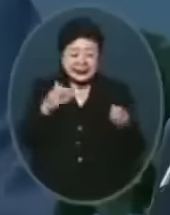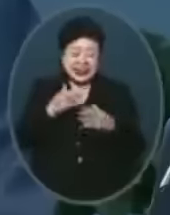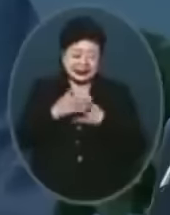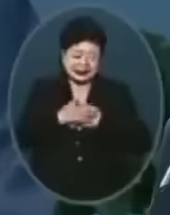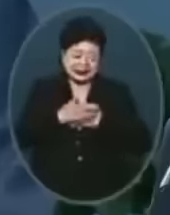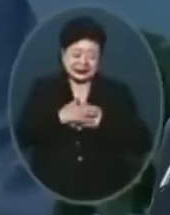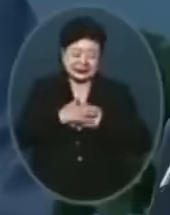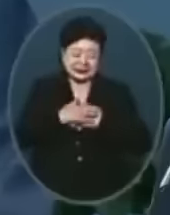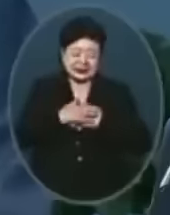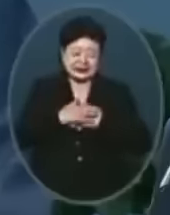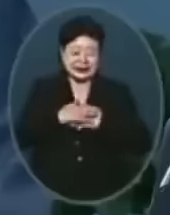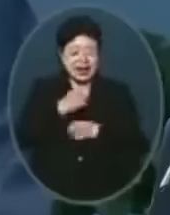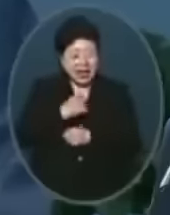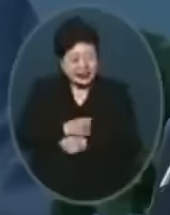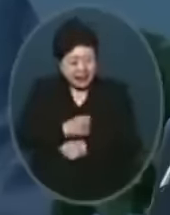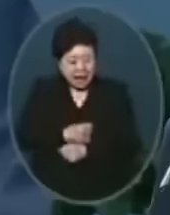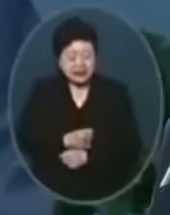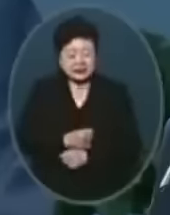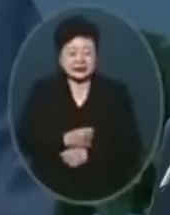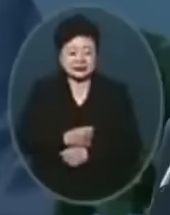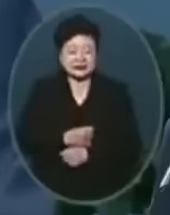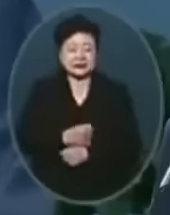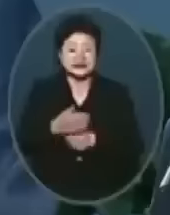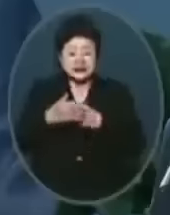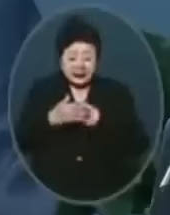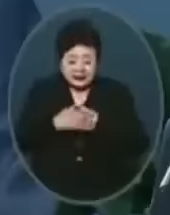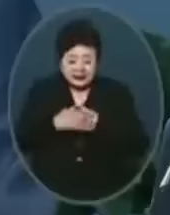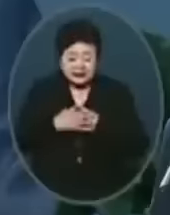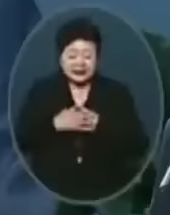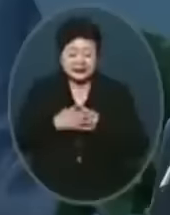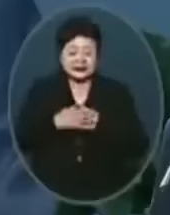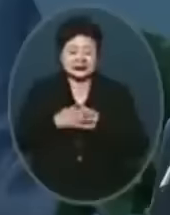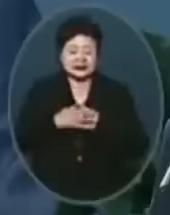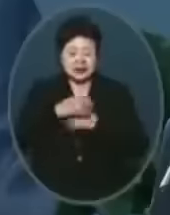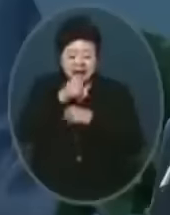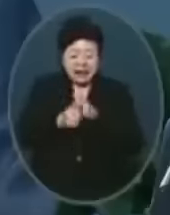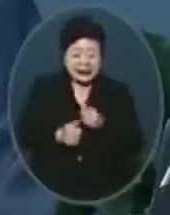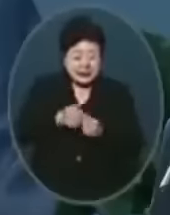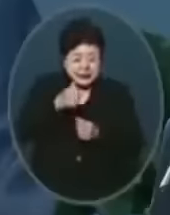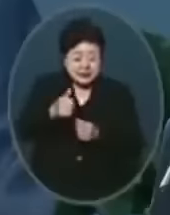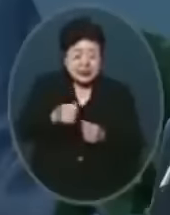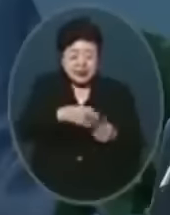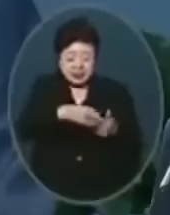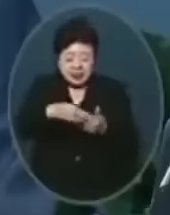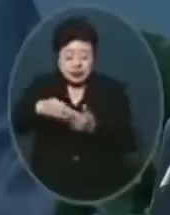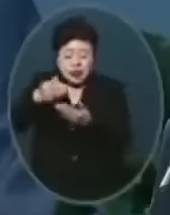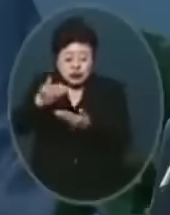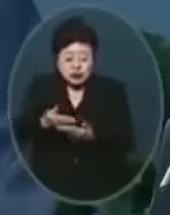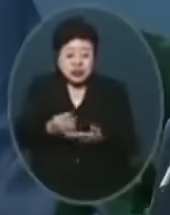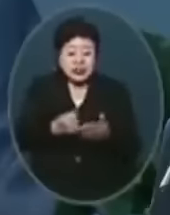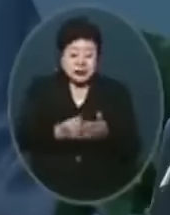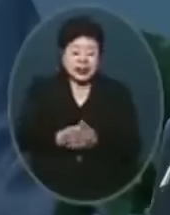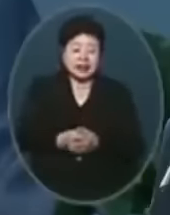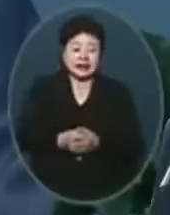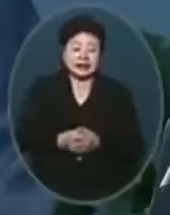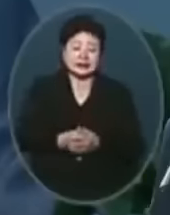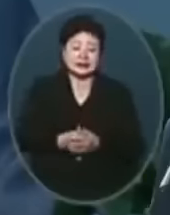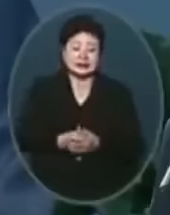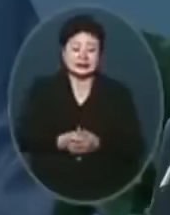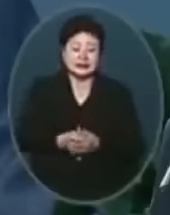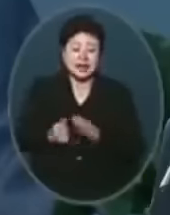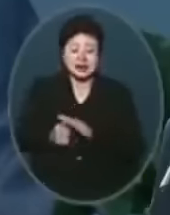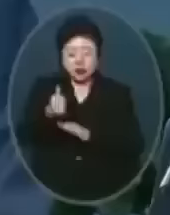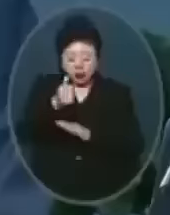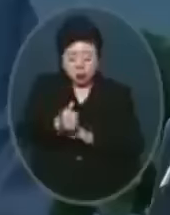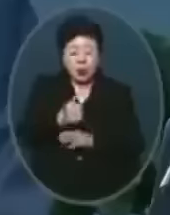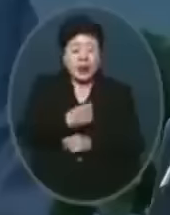나는 한다. 나는 하나님이 인도하시기 때문에 그 안에서